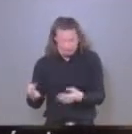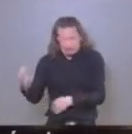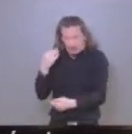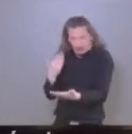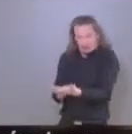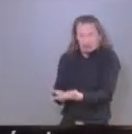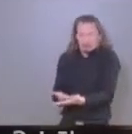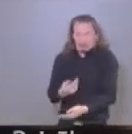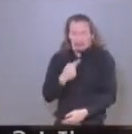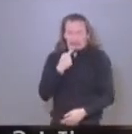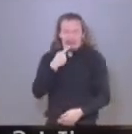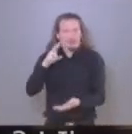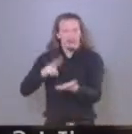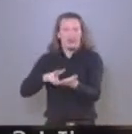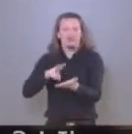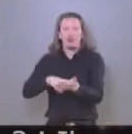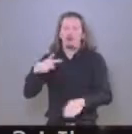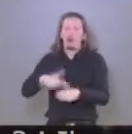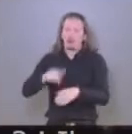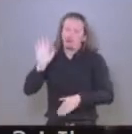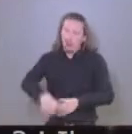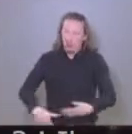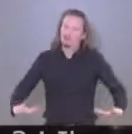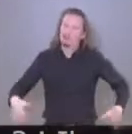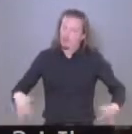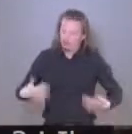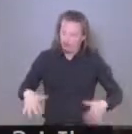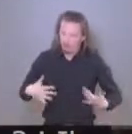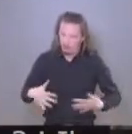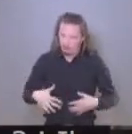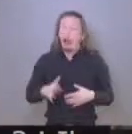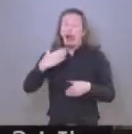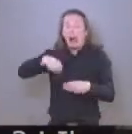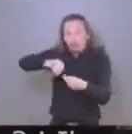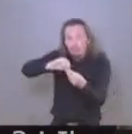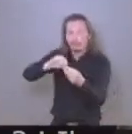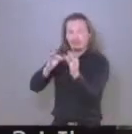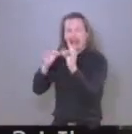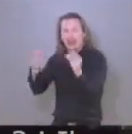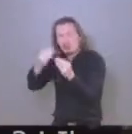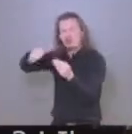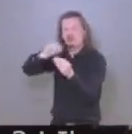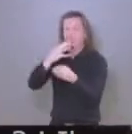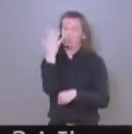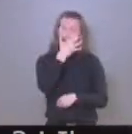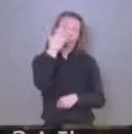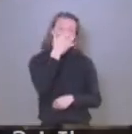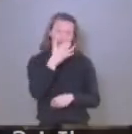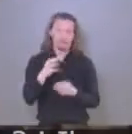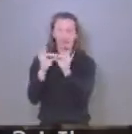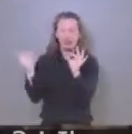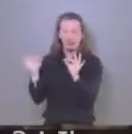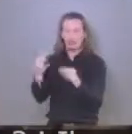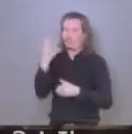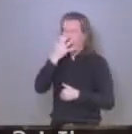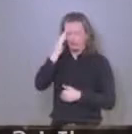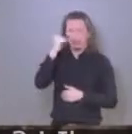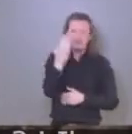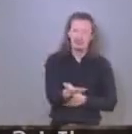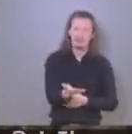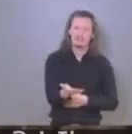que vraiment, c'est très mal parti. Et après, il ajoute une chose d'une cruauté totale. Et c'est